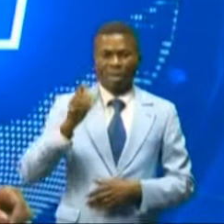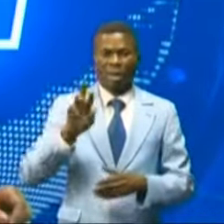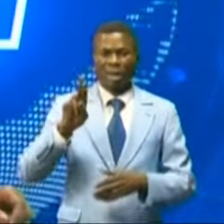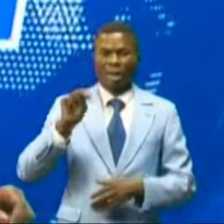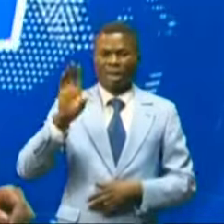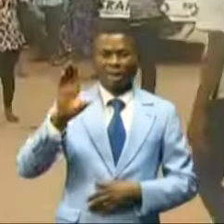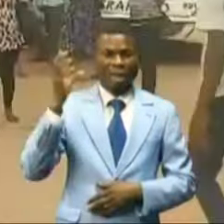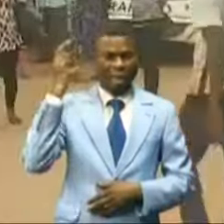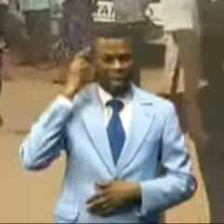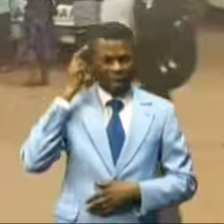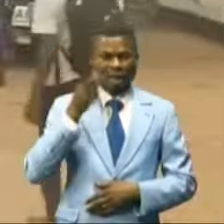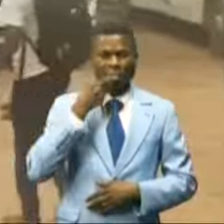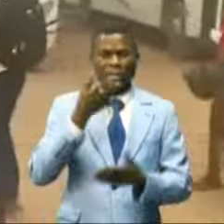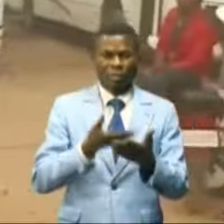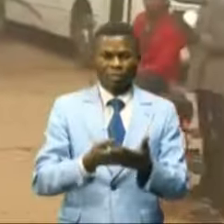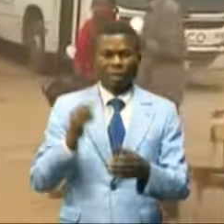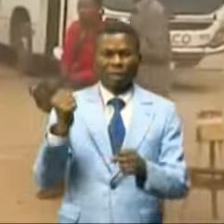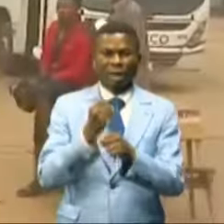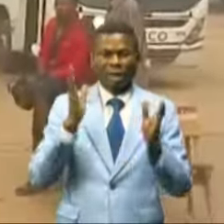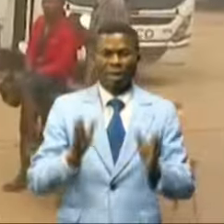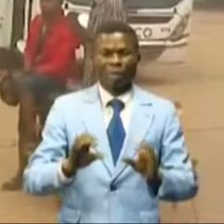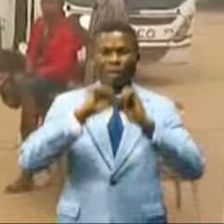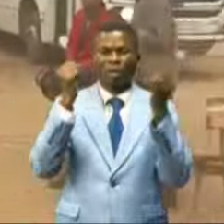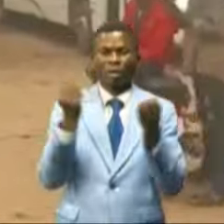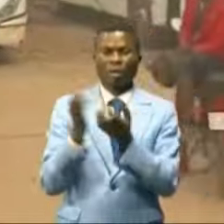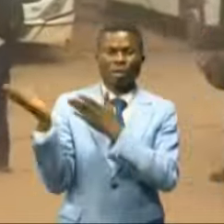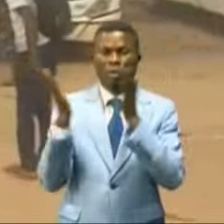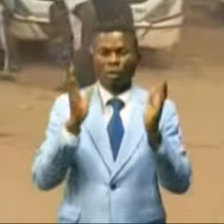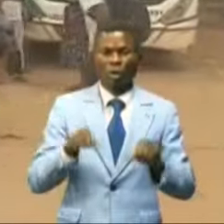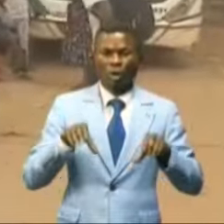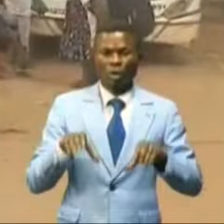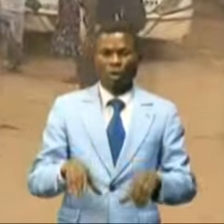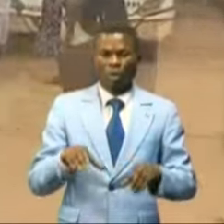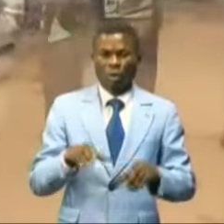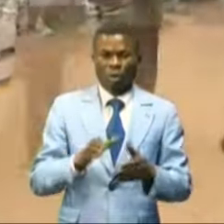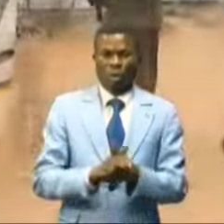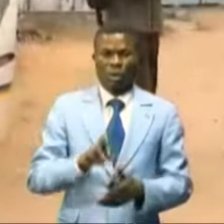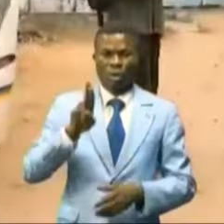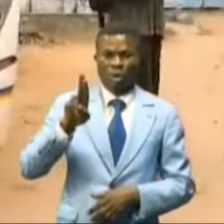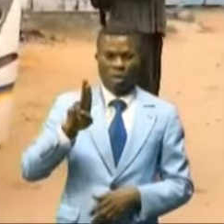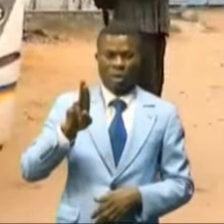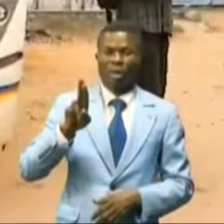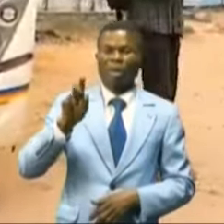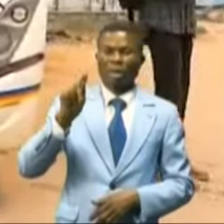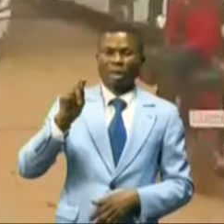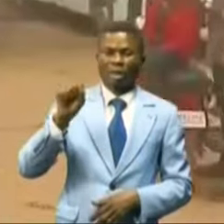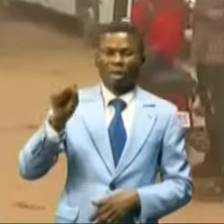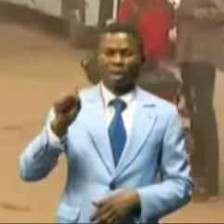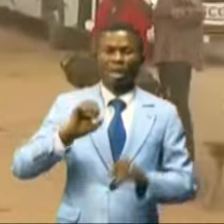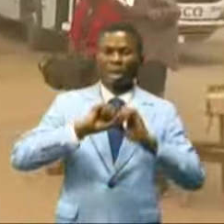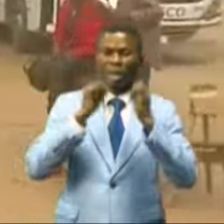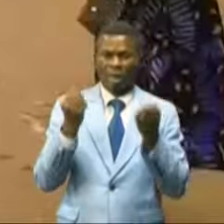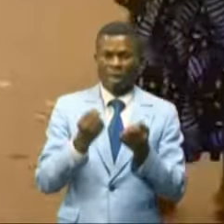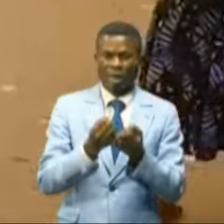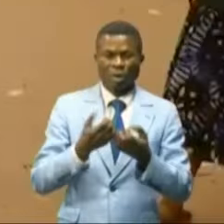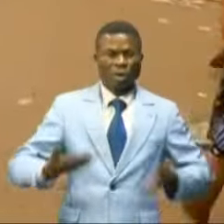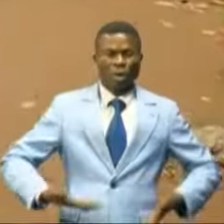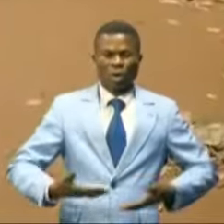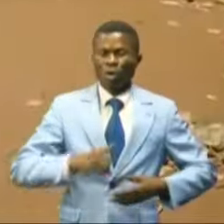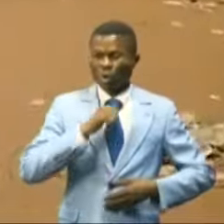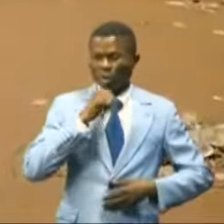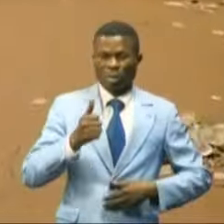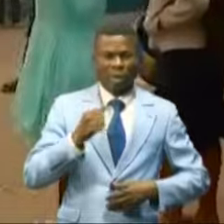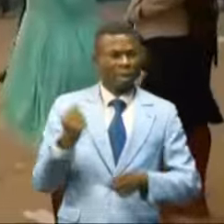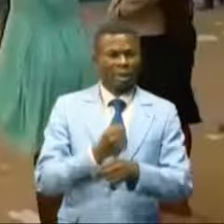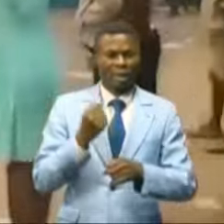RTNC Kananga. Les agents de la Société de transport du Congo, en sigle Transco, agence de Kananga, ont brûlé des pneus et n'ont pas travaillé